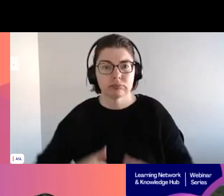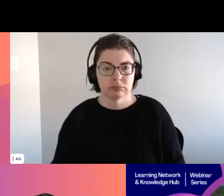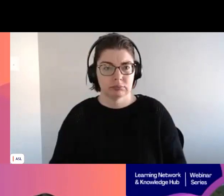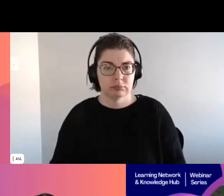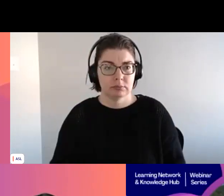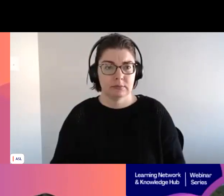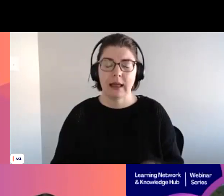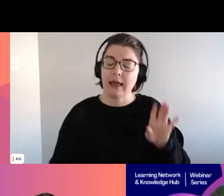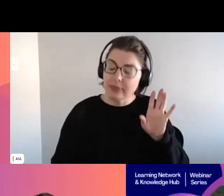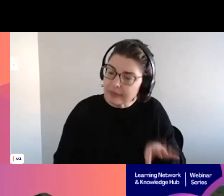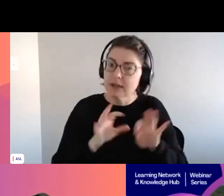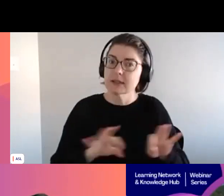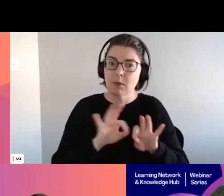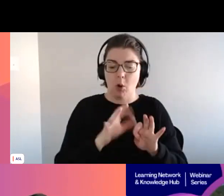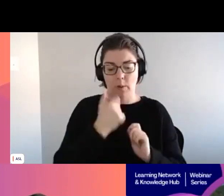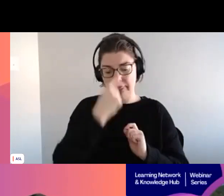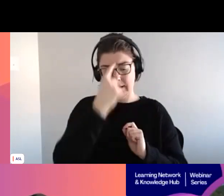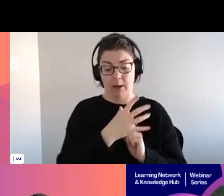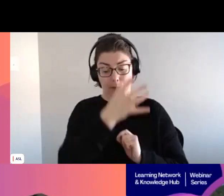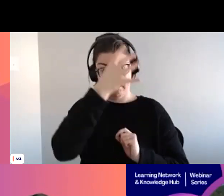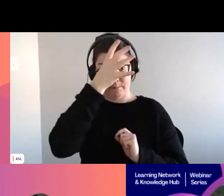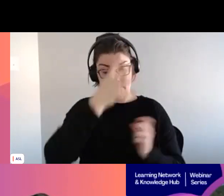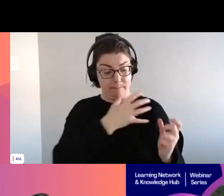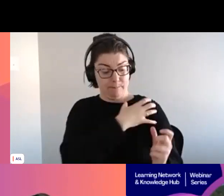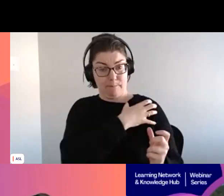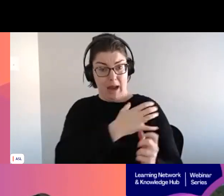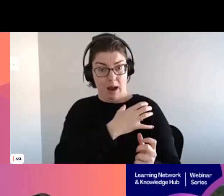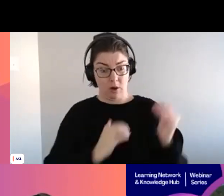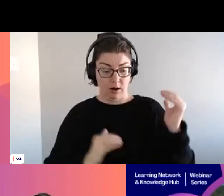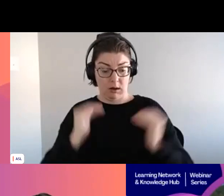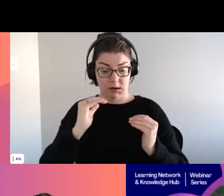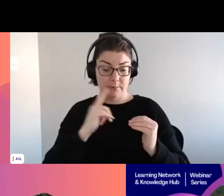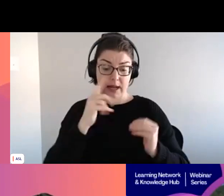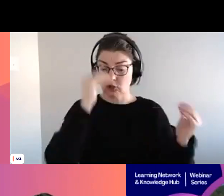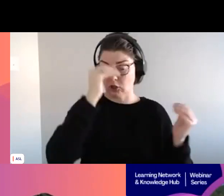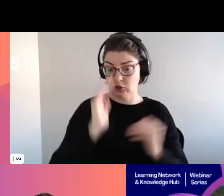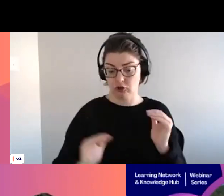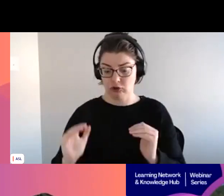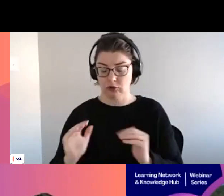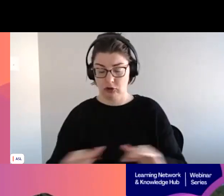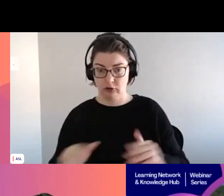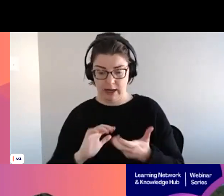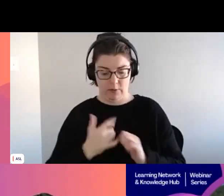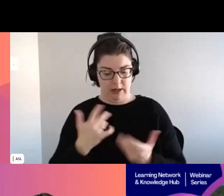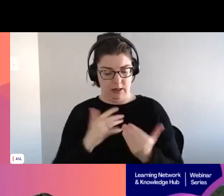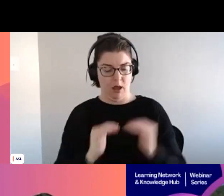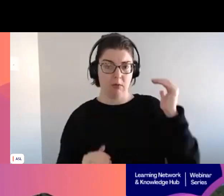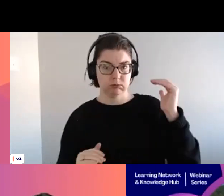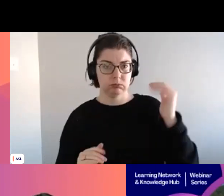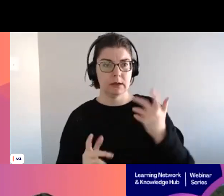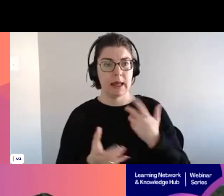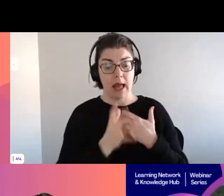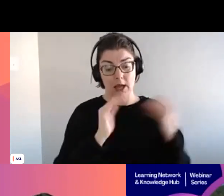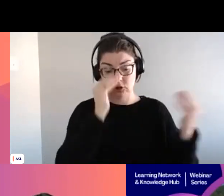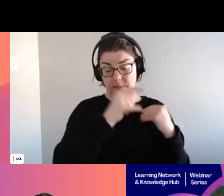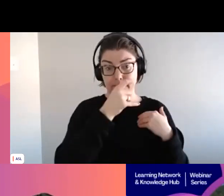ce qu'elle a fait pour cette parce qu'elle voulait se protéger donc et voilà c'est un déséquilibre entre les adultes et les enfants à